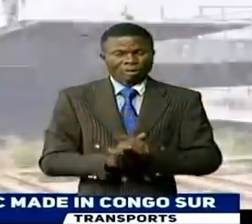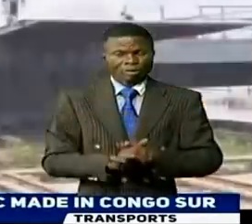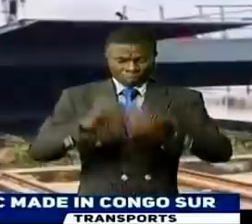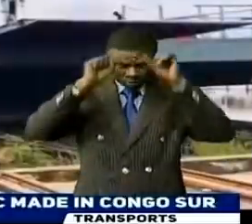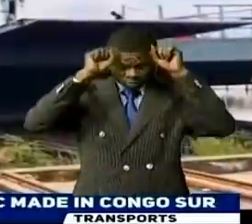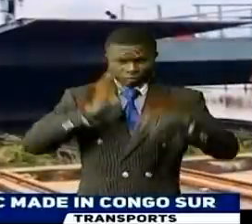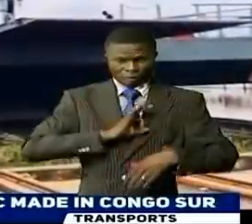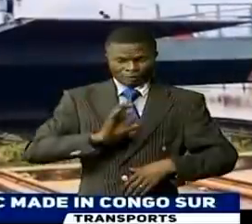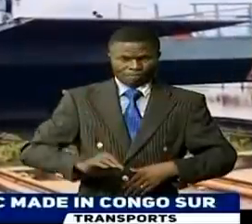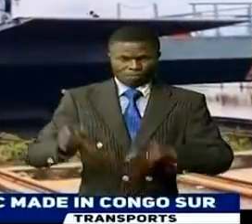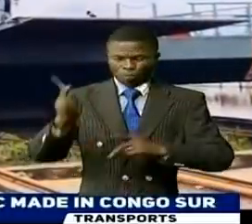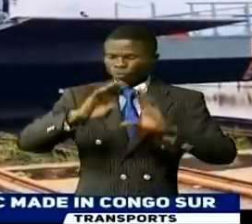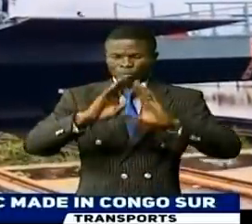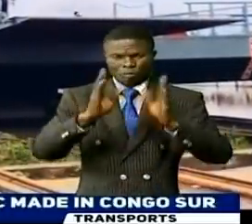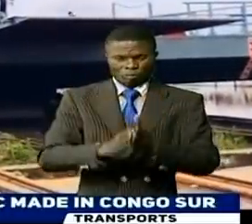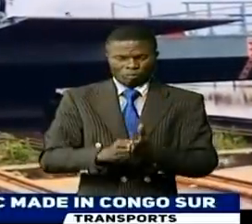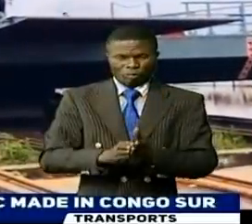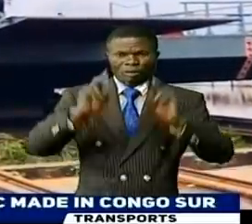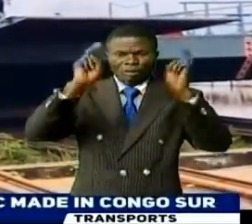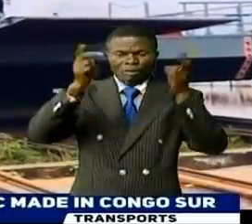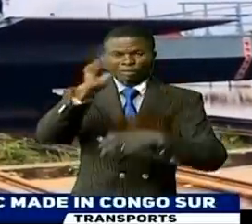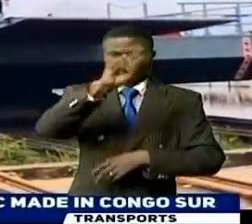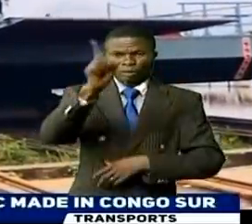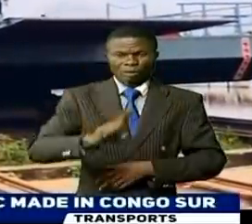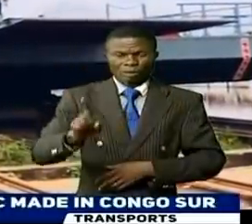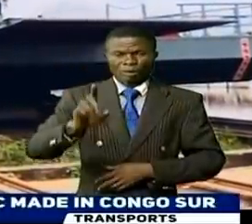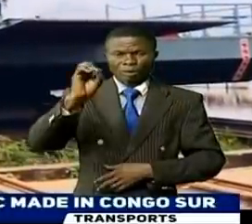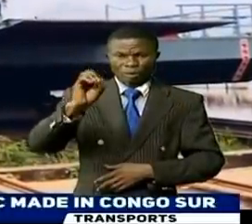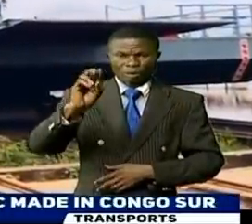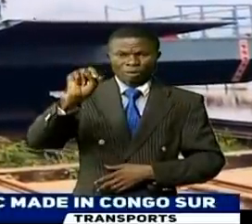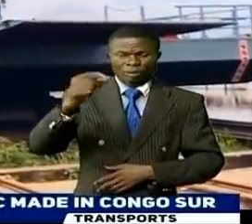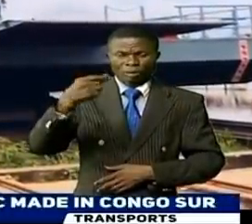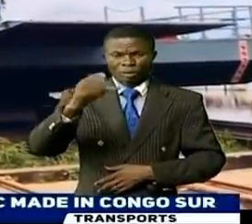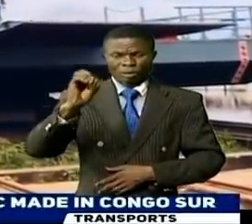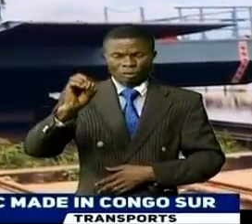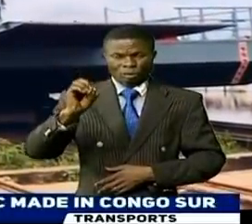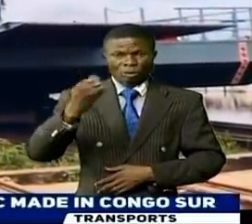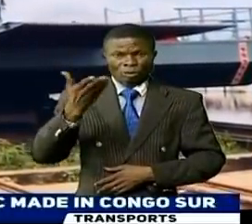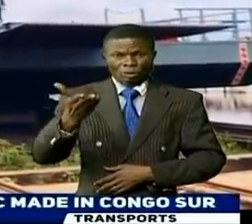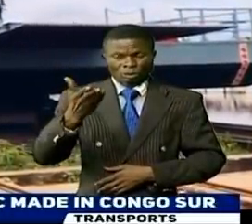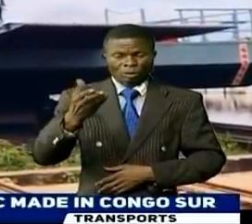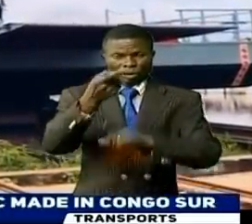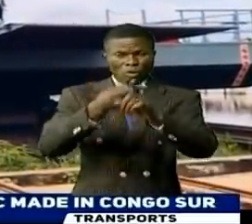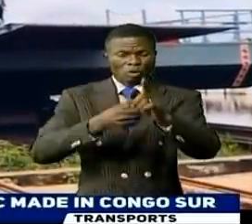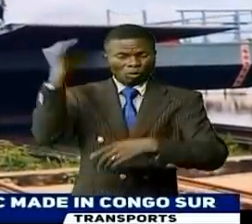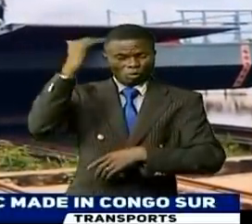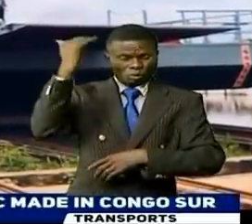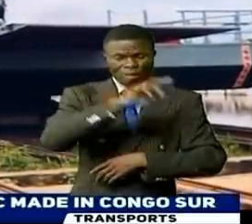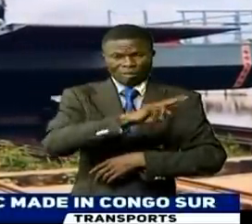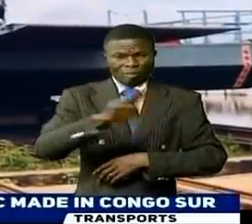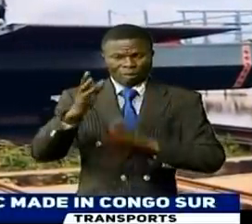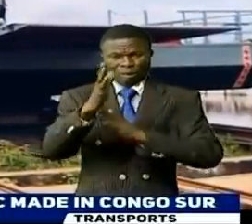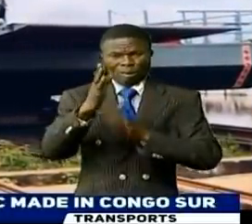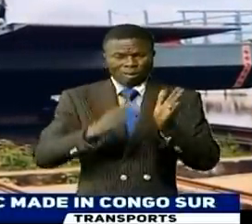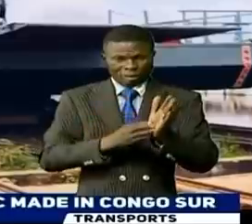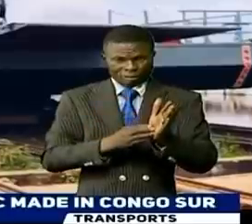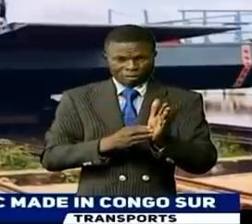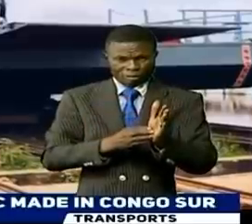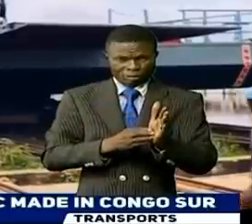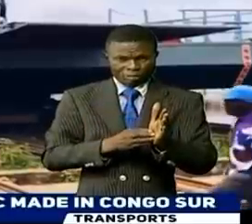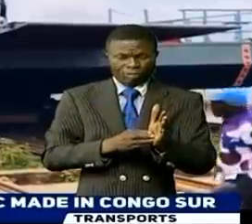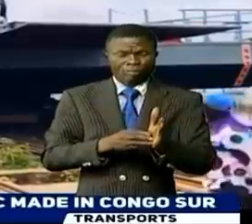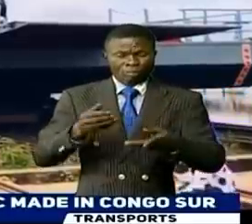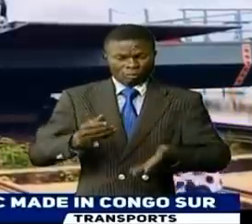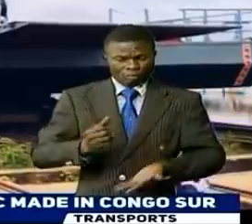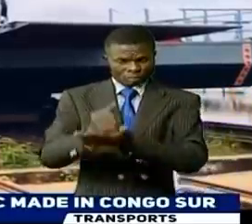à la population de la ville de Zongo pendant sa visite dans ce coin du pays en décembre 2019. Ces ponts flottants